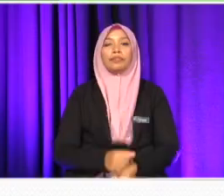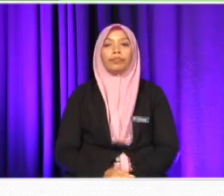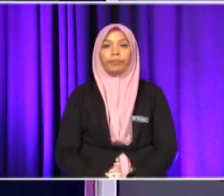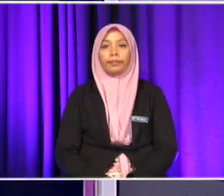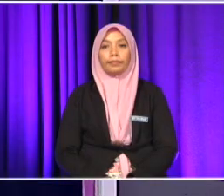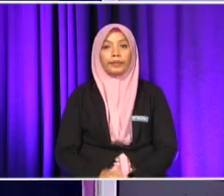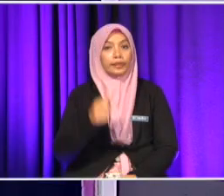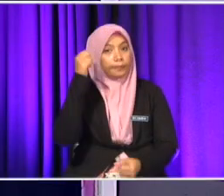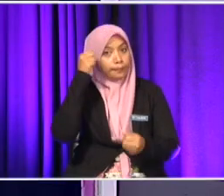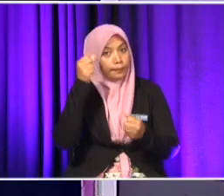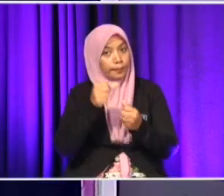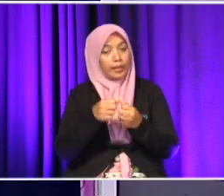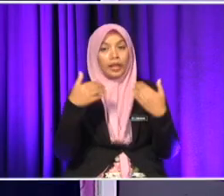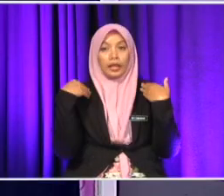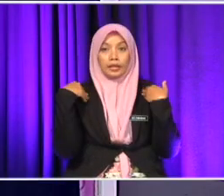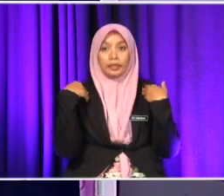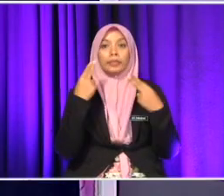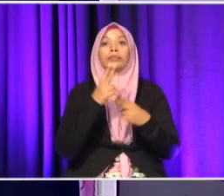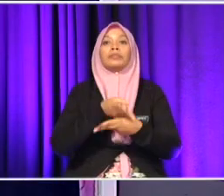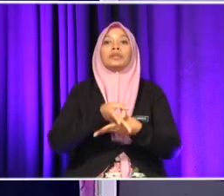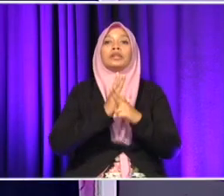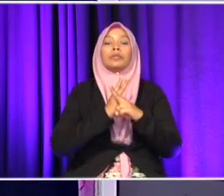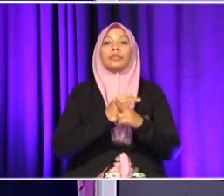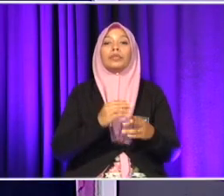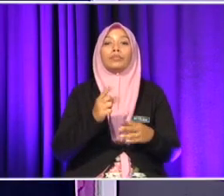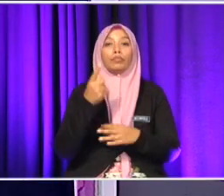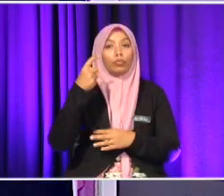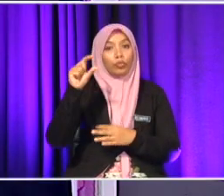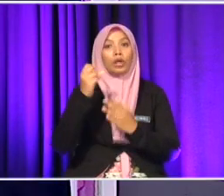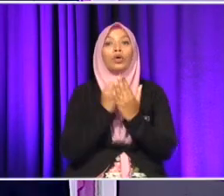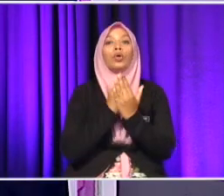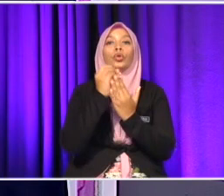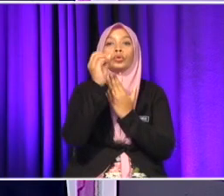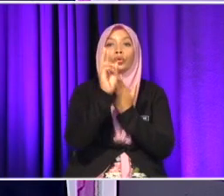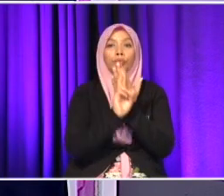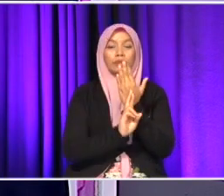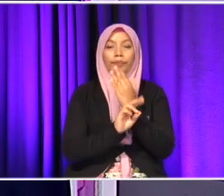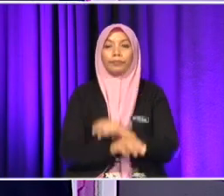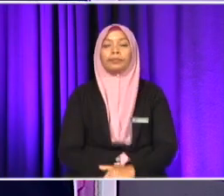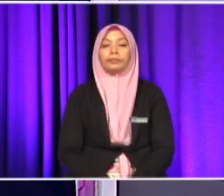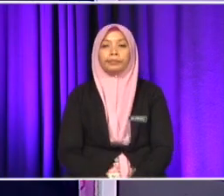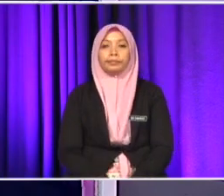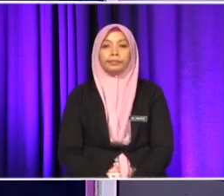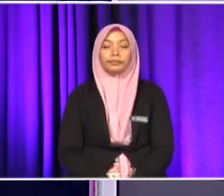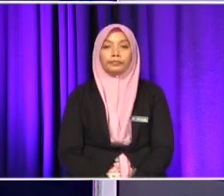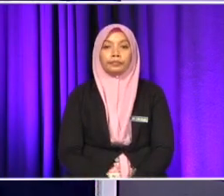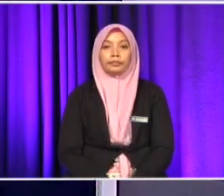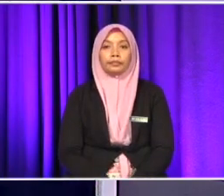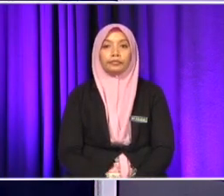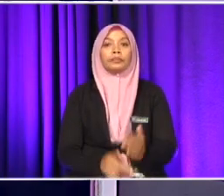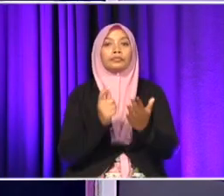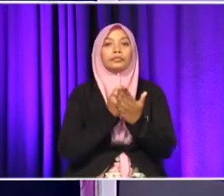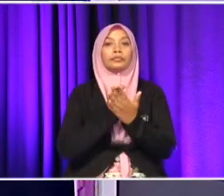di bulan Oktober itu Oke ini contohlah penyakit belanjaan tunai Oke seterusnya